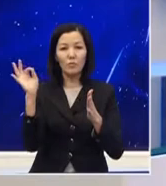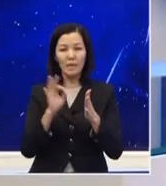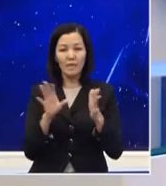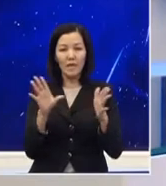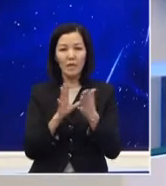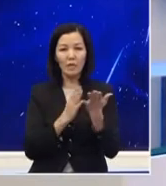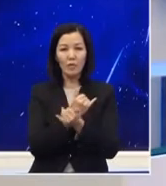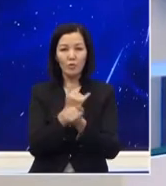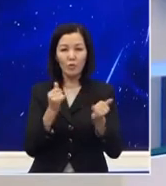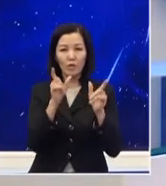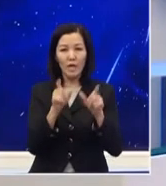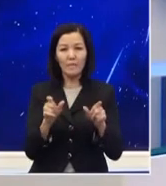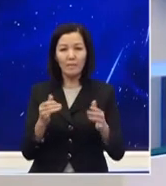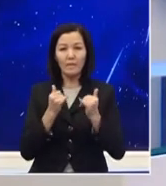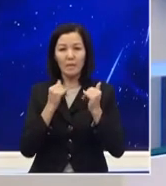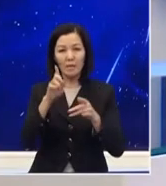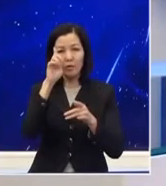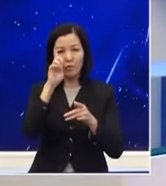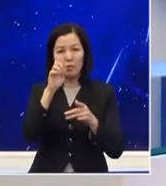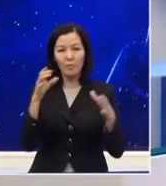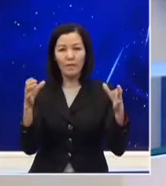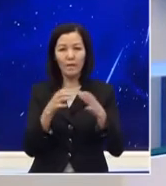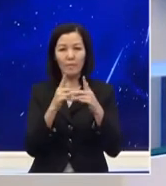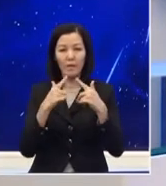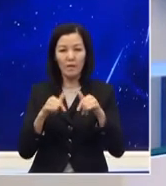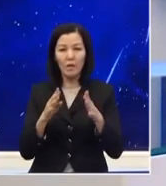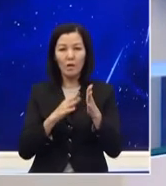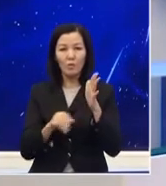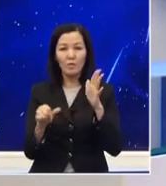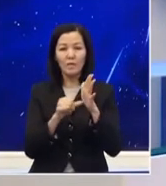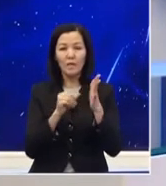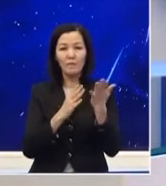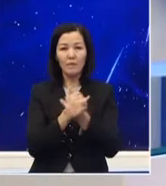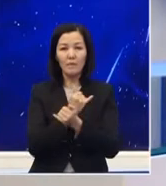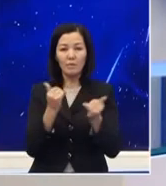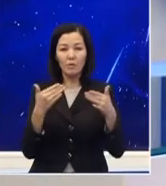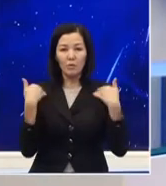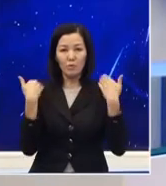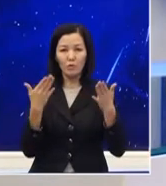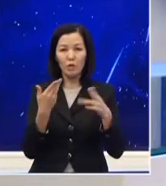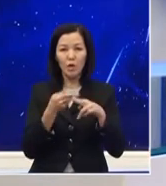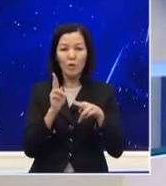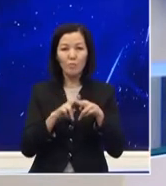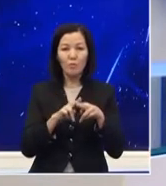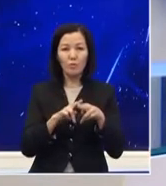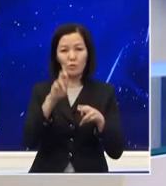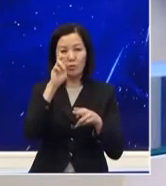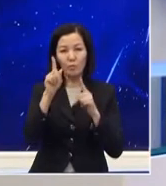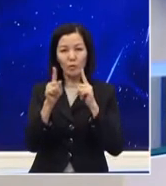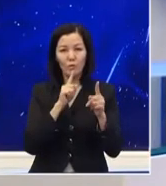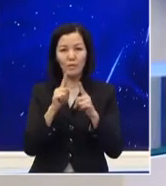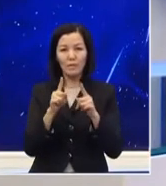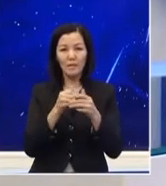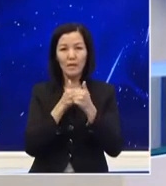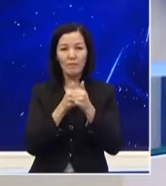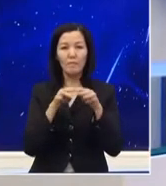түрде. Азаматтар арналған үкімет мемлекеттік корпорациясы арқылы 96 мың қызмет түрі ұсынылған. Бұл жөнінде үкімет отырысында